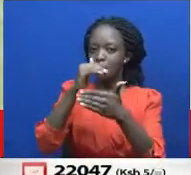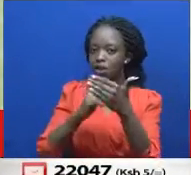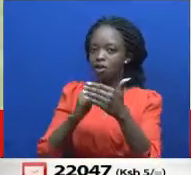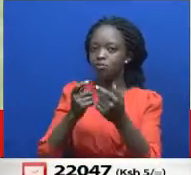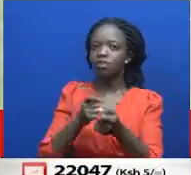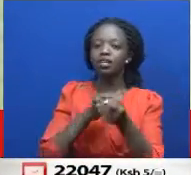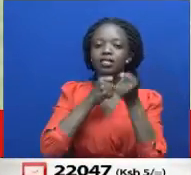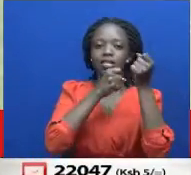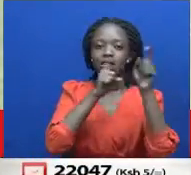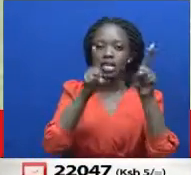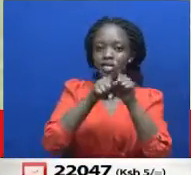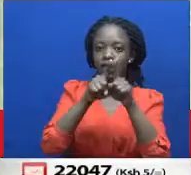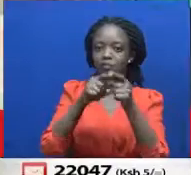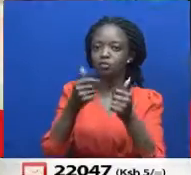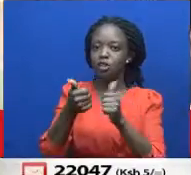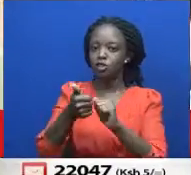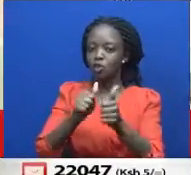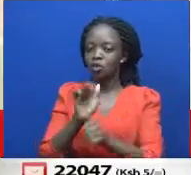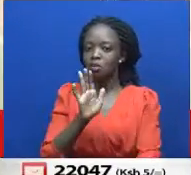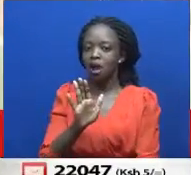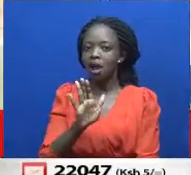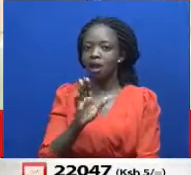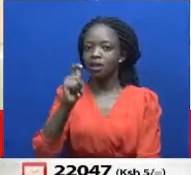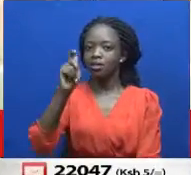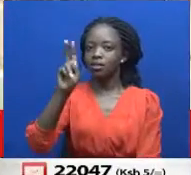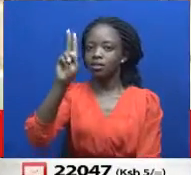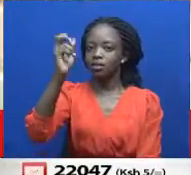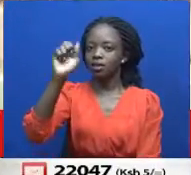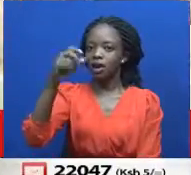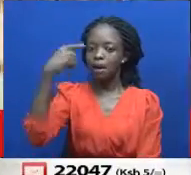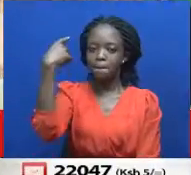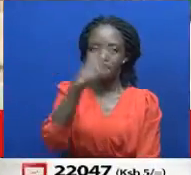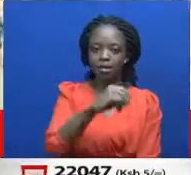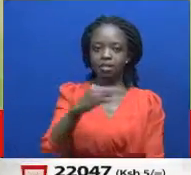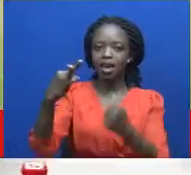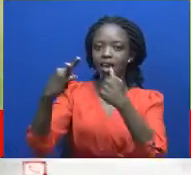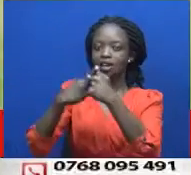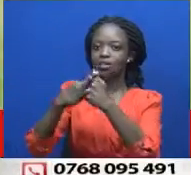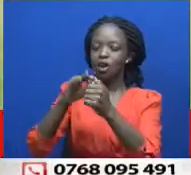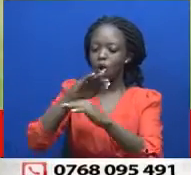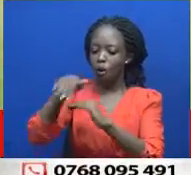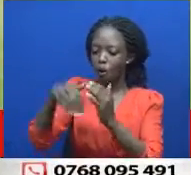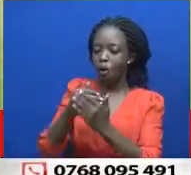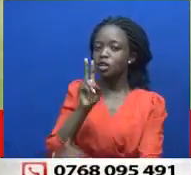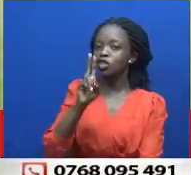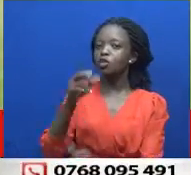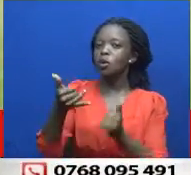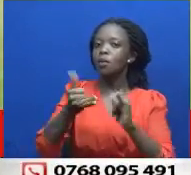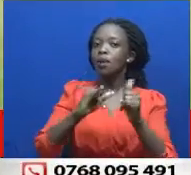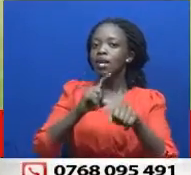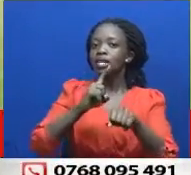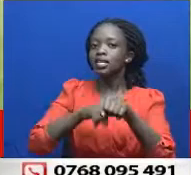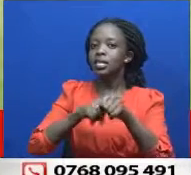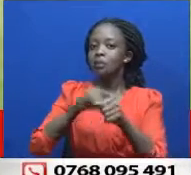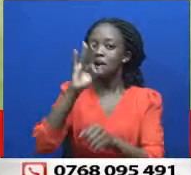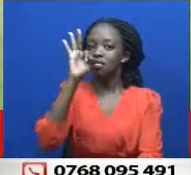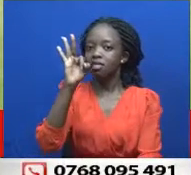ila wamecheza mechi 5 tu, nao Tusker wamepiga mechi 8. Mechi zote mbili zitachezwa kuanzia majira ya saa